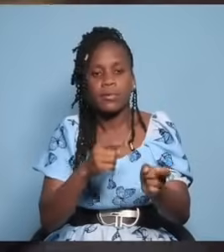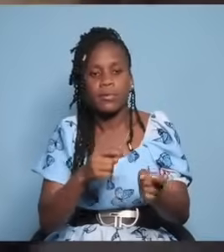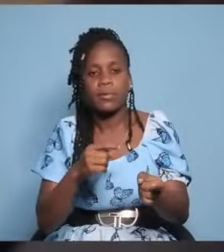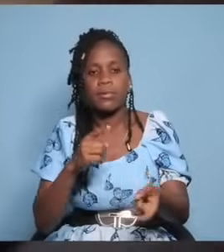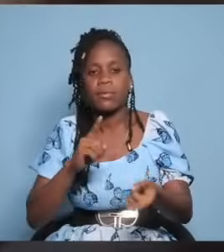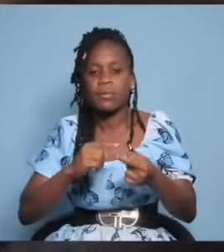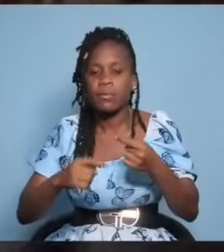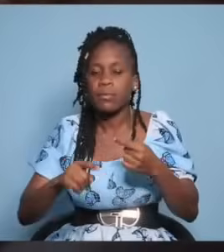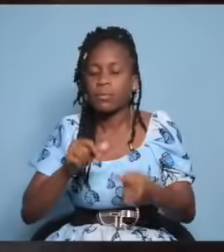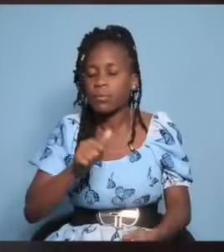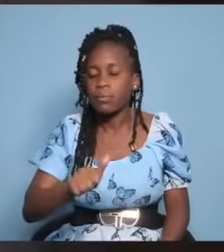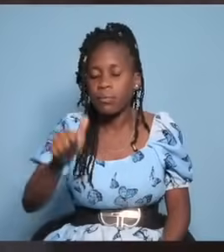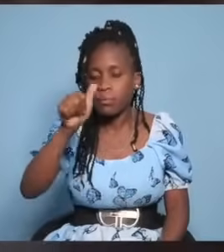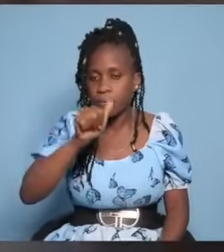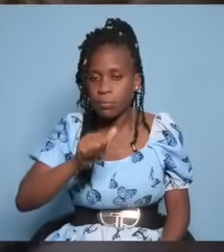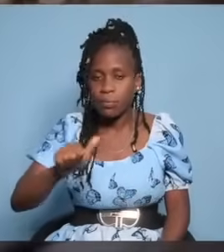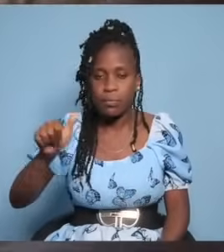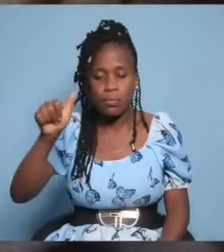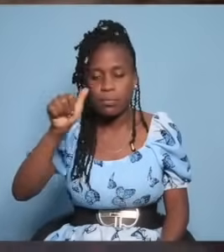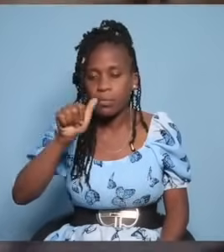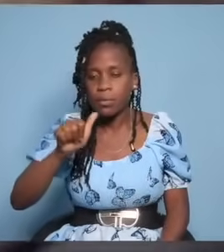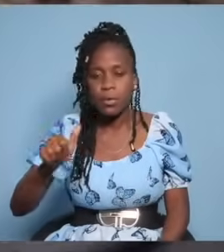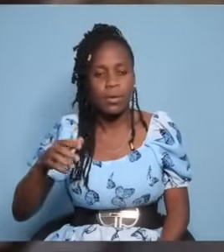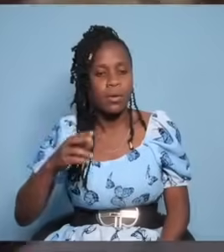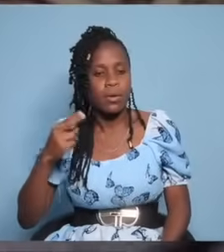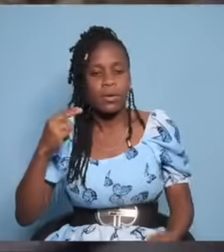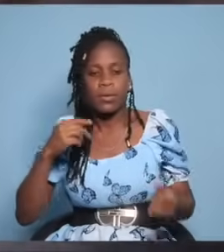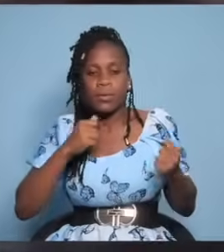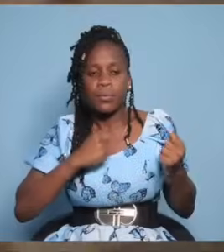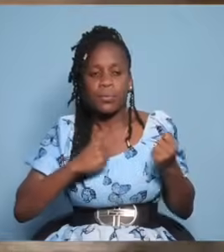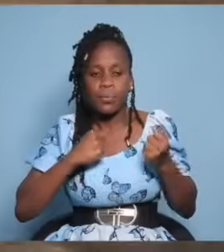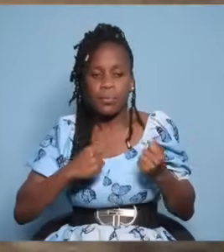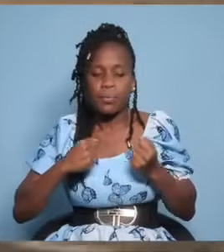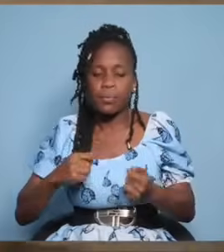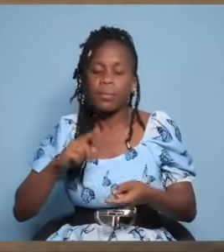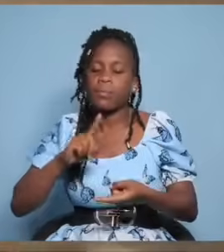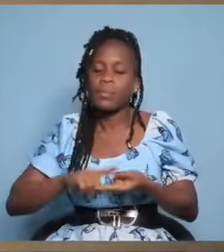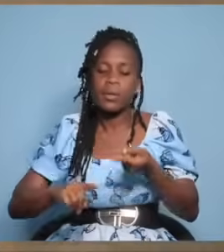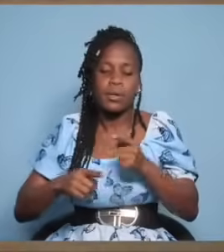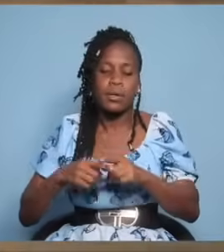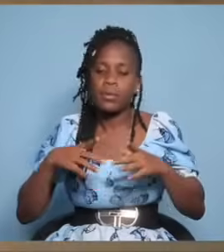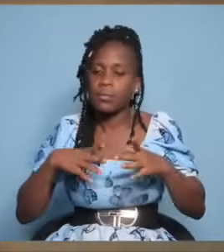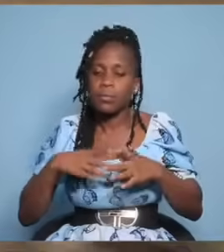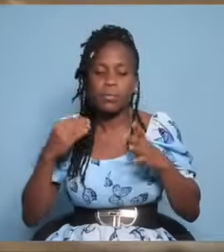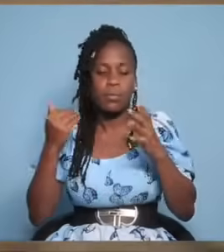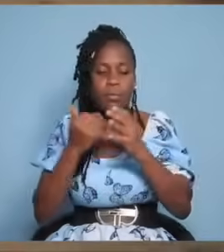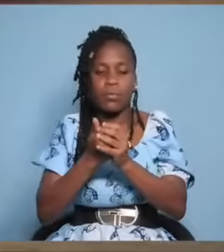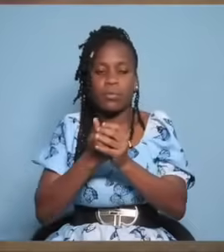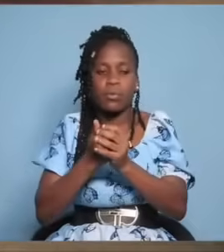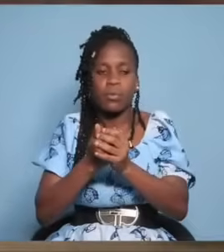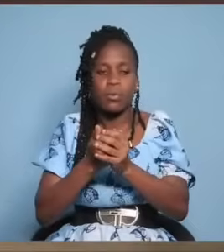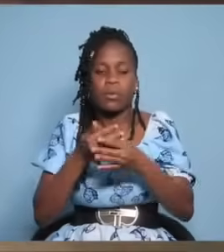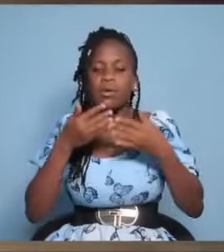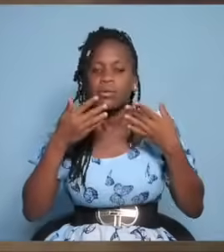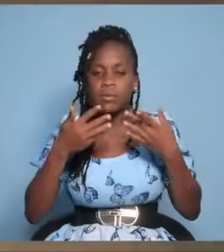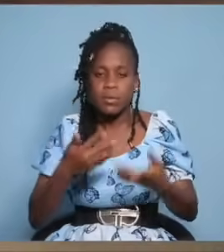wake na bunduki kifuani. Mama kama mwanamke, baba mpigania uhuru, kamanda, wanaishi pamoja. Sasa hivi mama ni